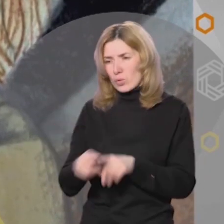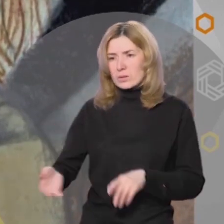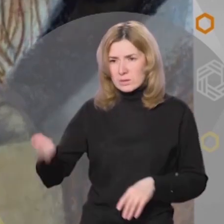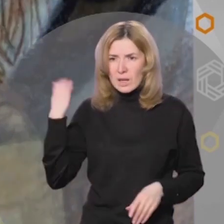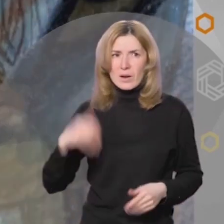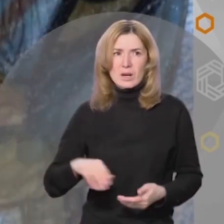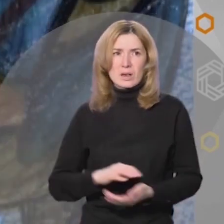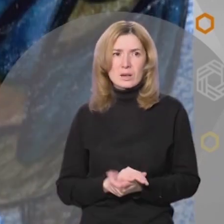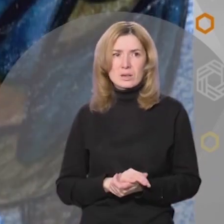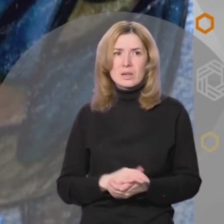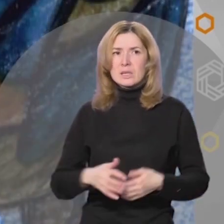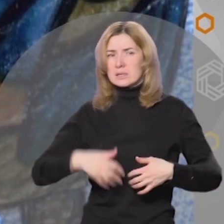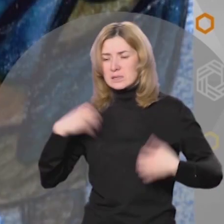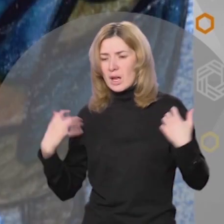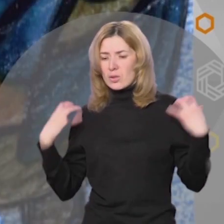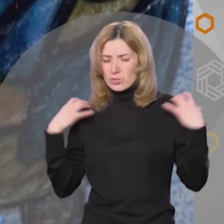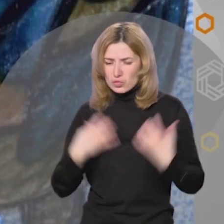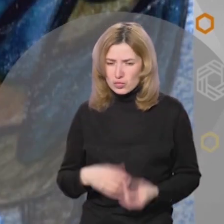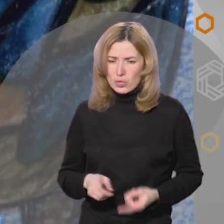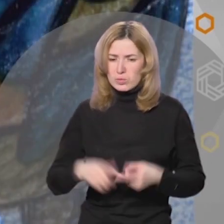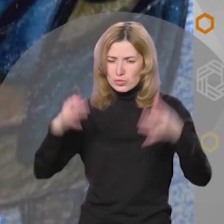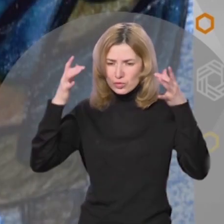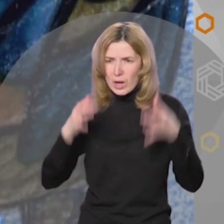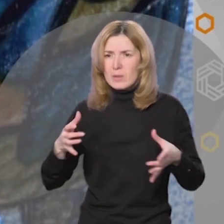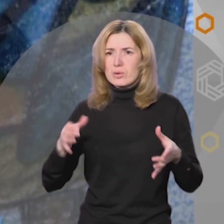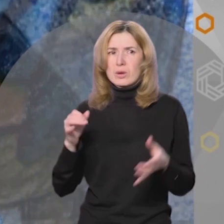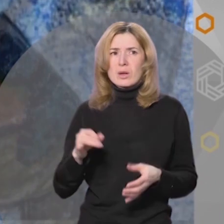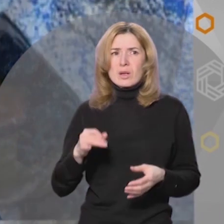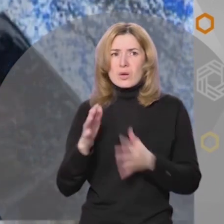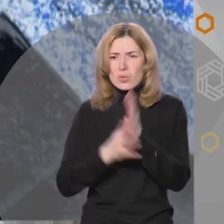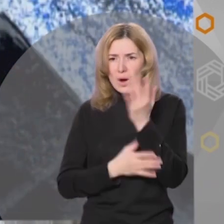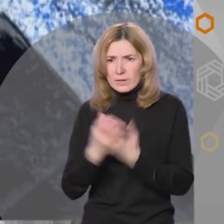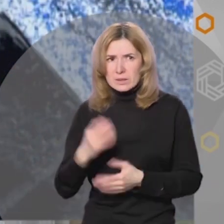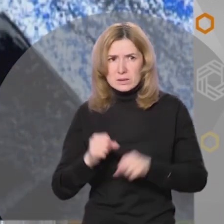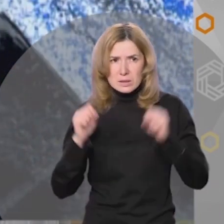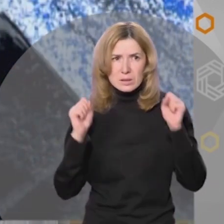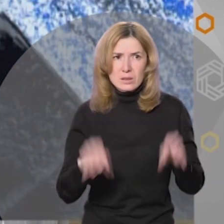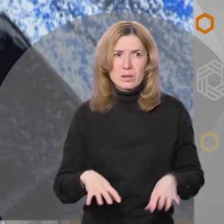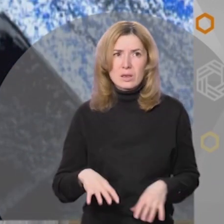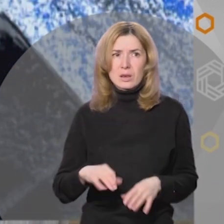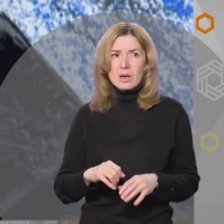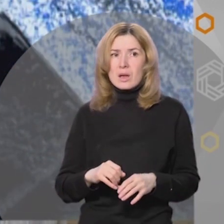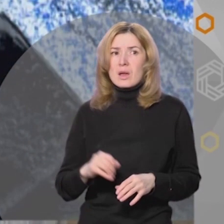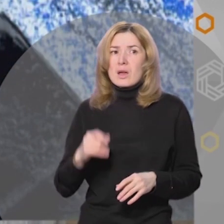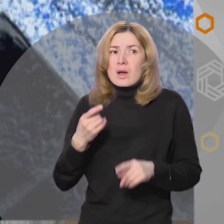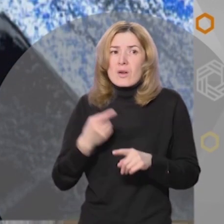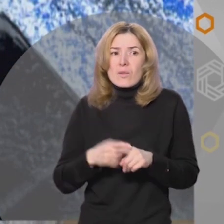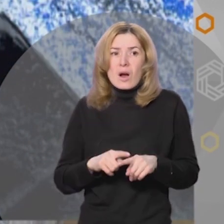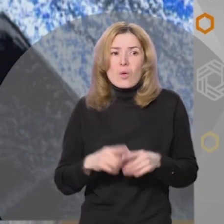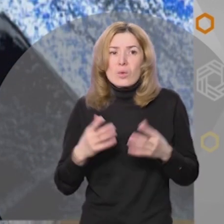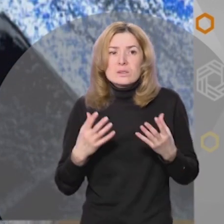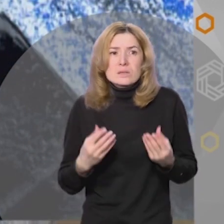сымай!» Снял доктор и шубу, и шапку, и рукавицы. «Могу идти?»